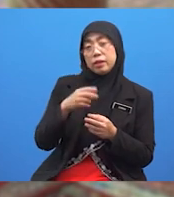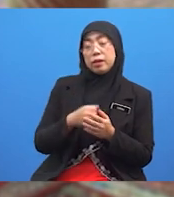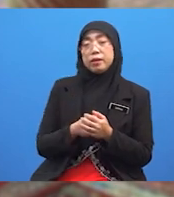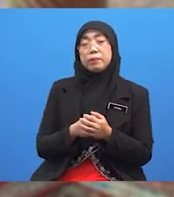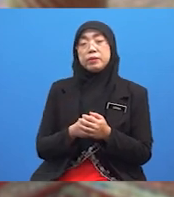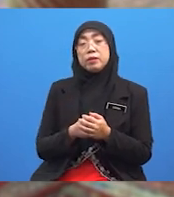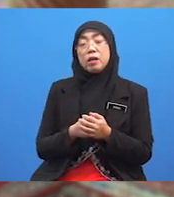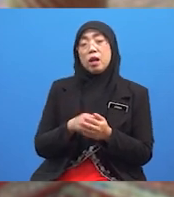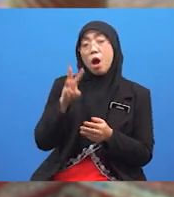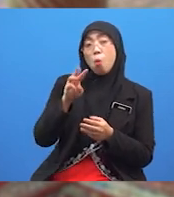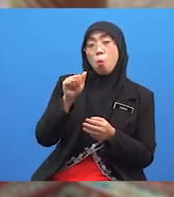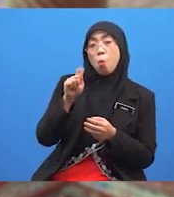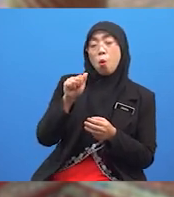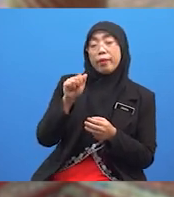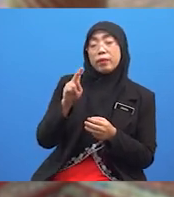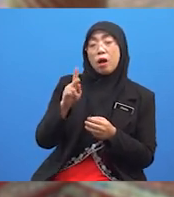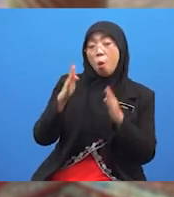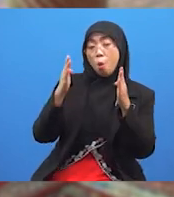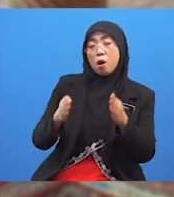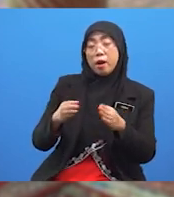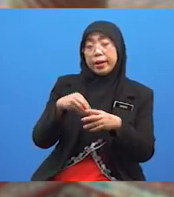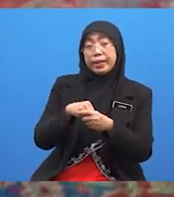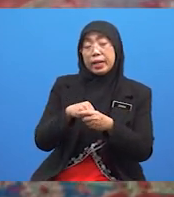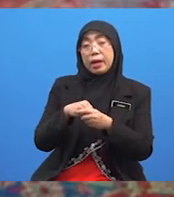watak yang berkenaan dan berkaitan sahaja.